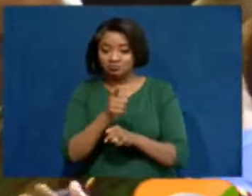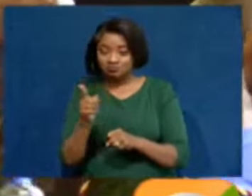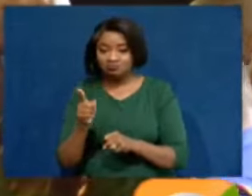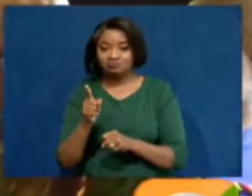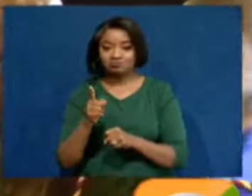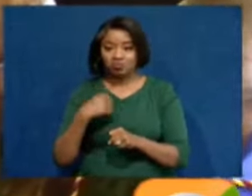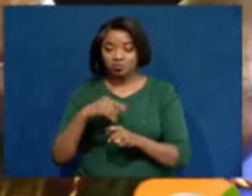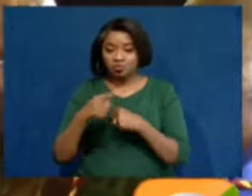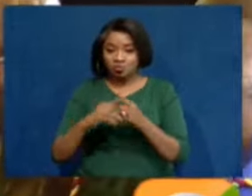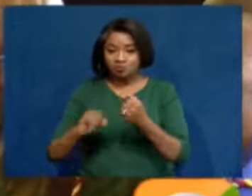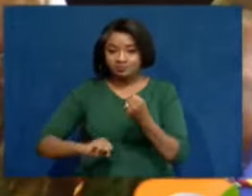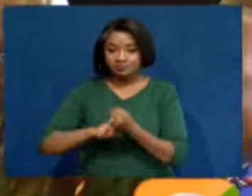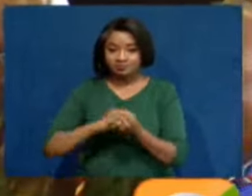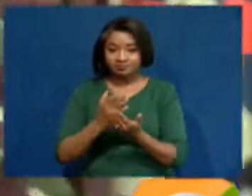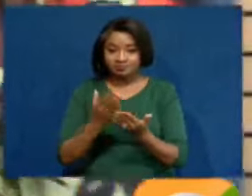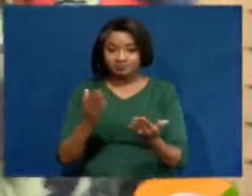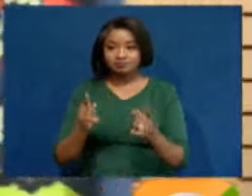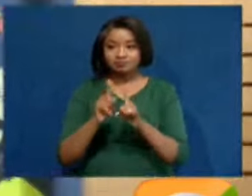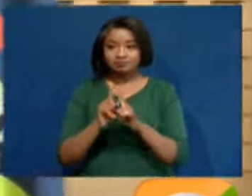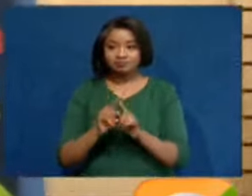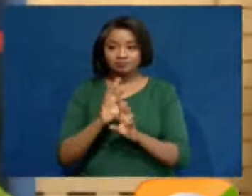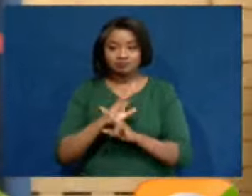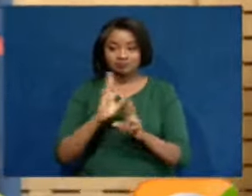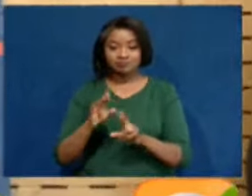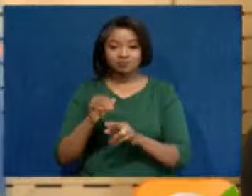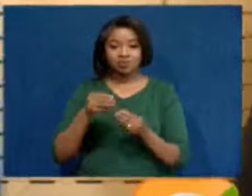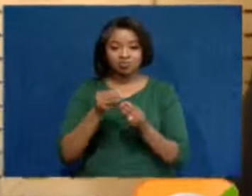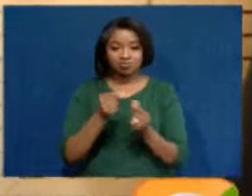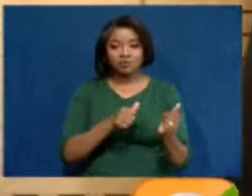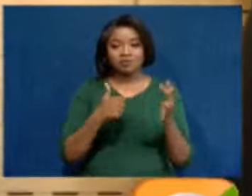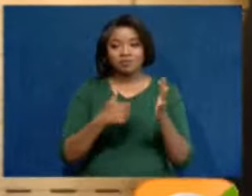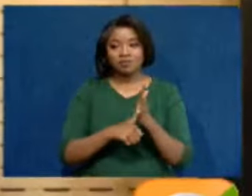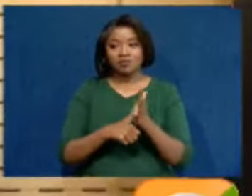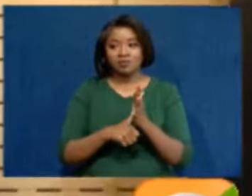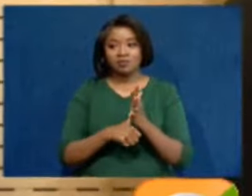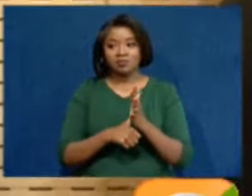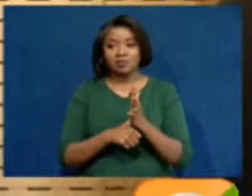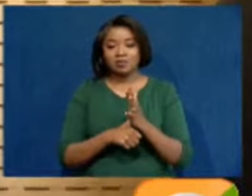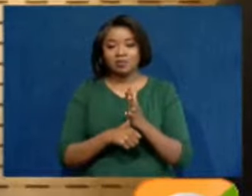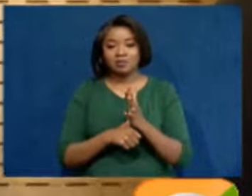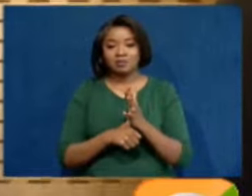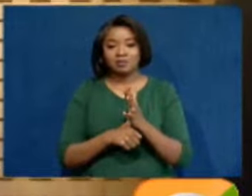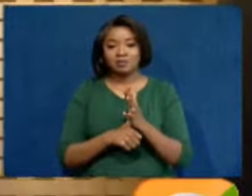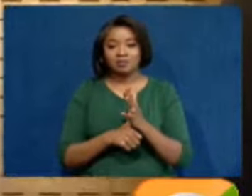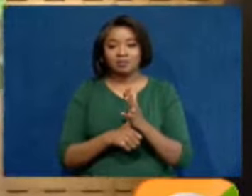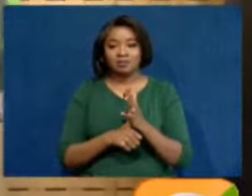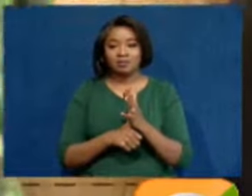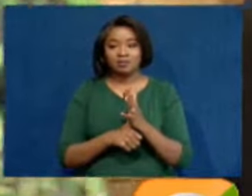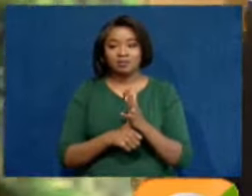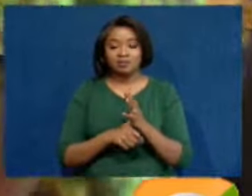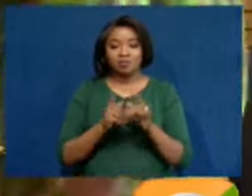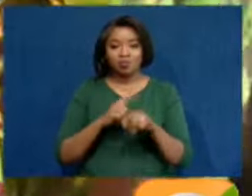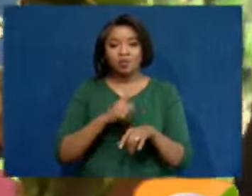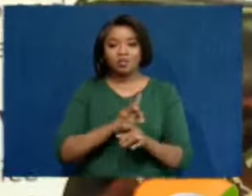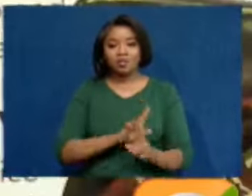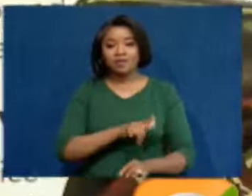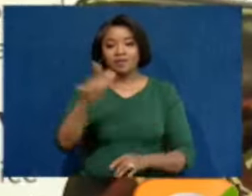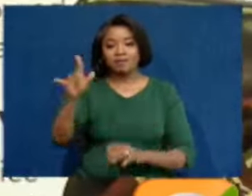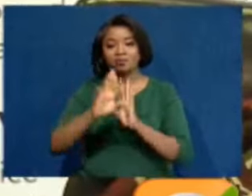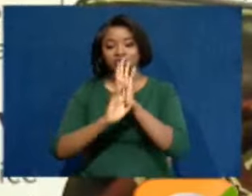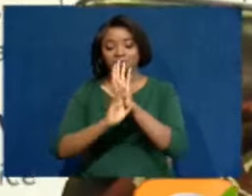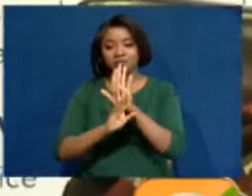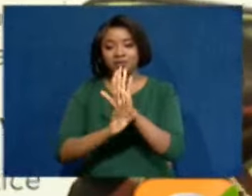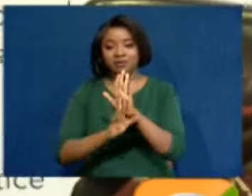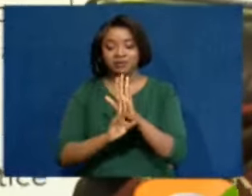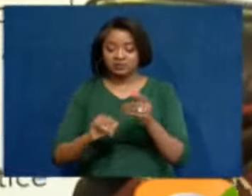itaendelea kuunga mkono sawa na kupambana na vita dhidi ya ulaji hongo wakati wa kuwakilisha taifa kwa ushindani ulio